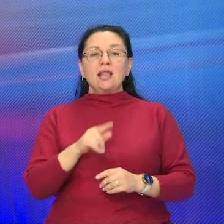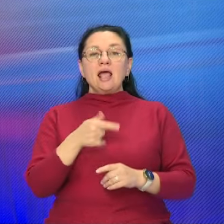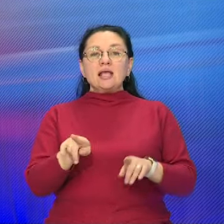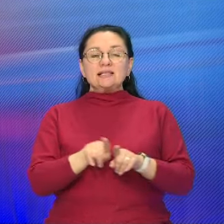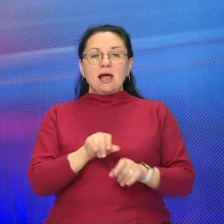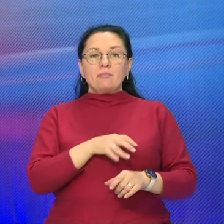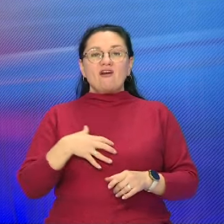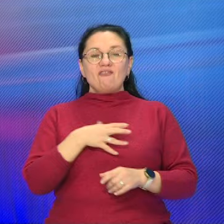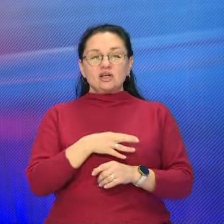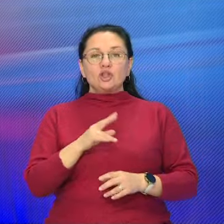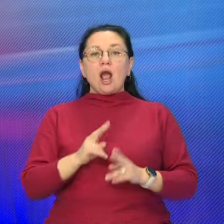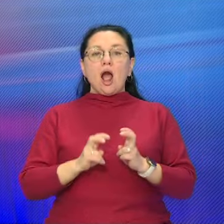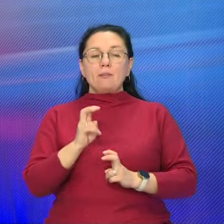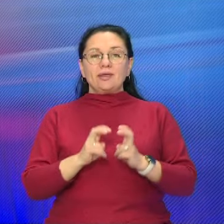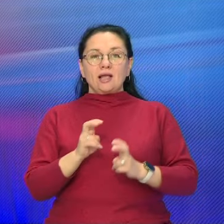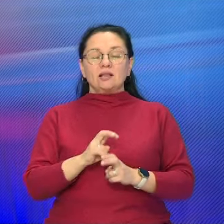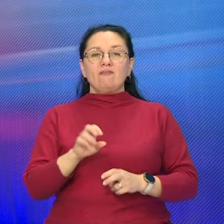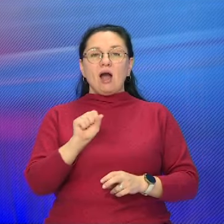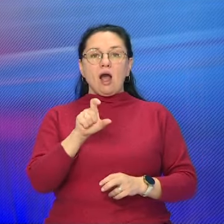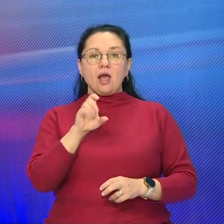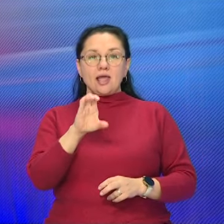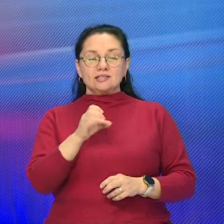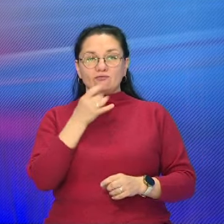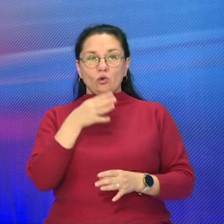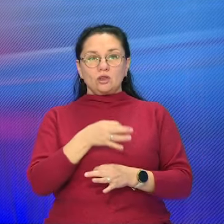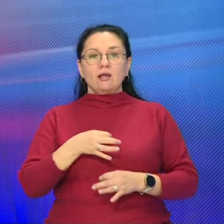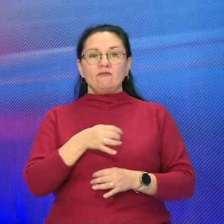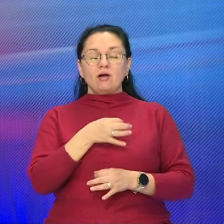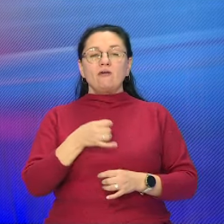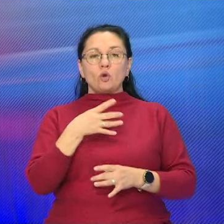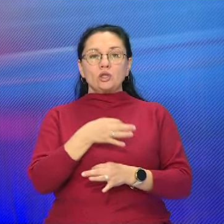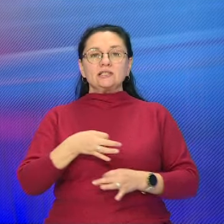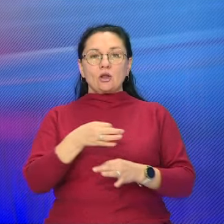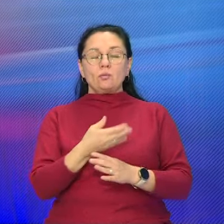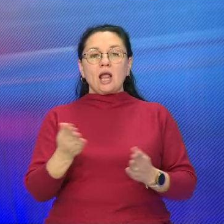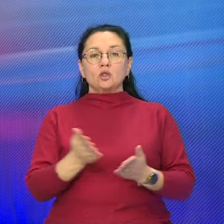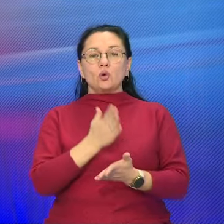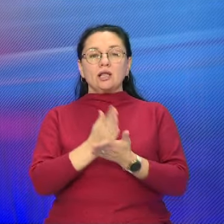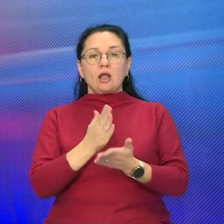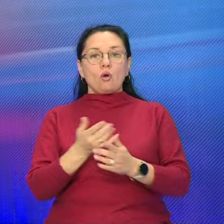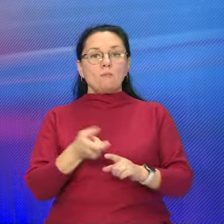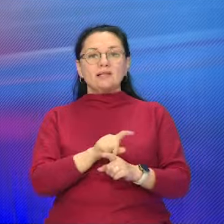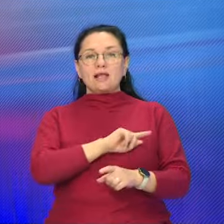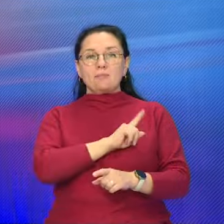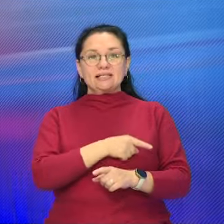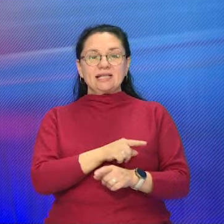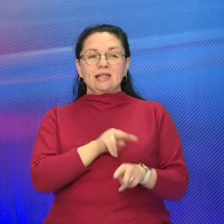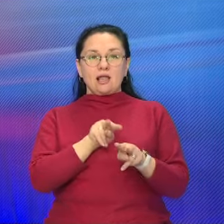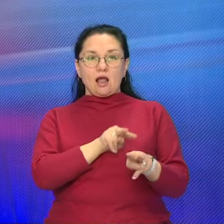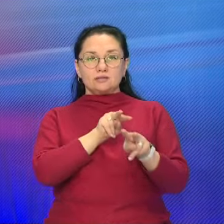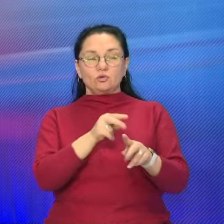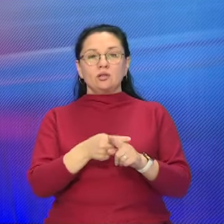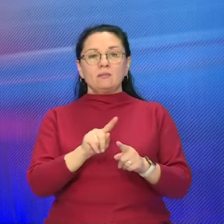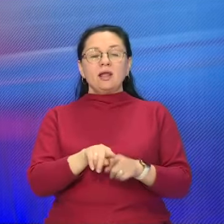стратэгічных аб'ектаў краіны – беларускую атамную электрастанцыю, якая знаходзіцца пад самай сур'ёзнай аховай. У адказ